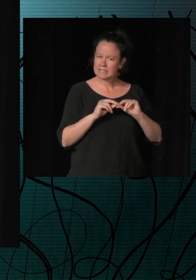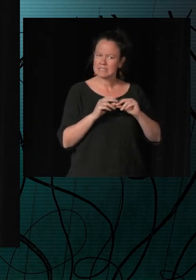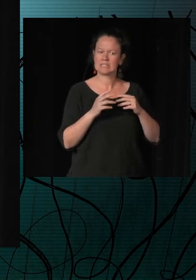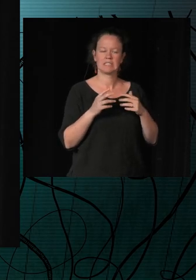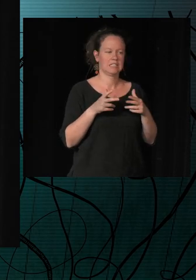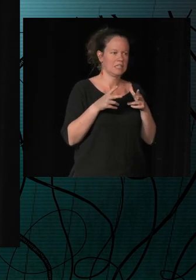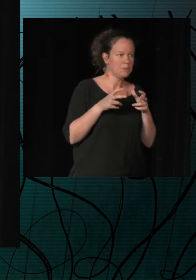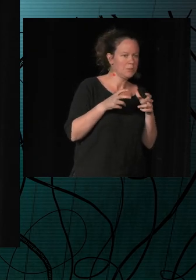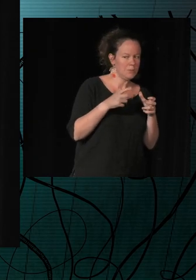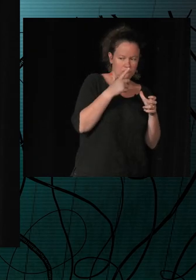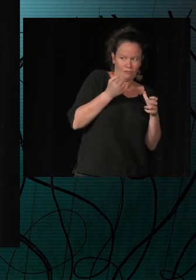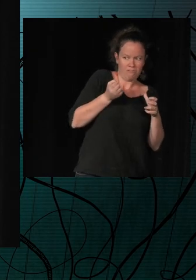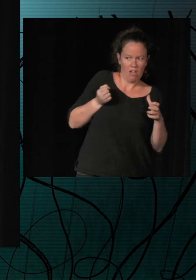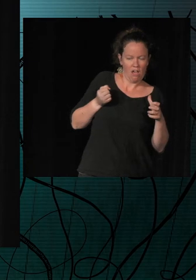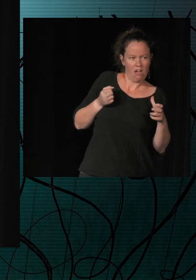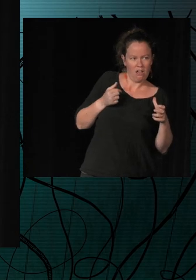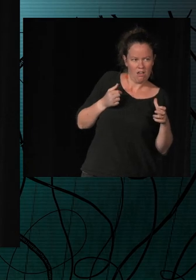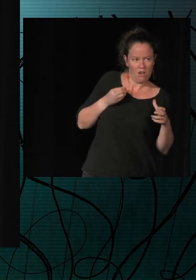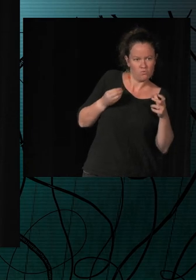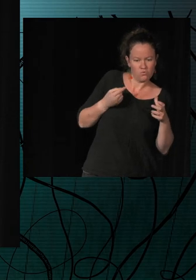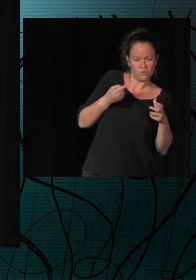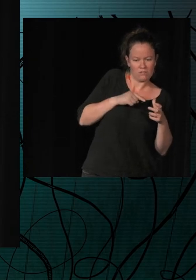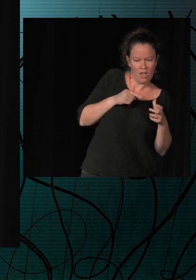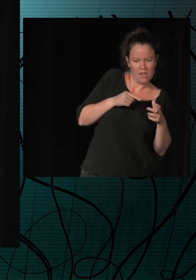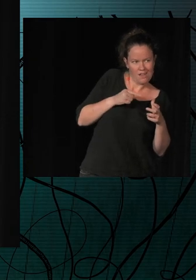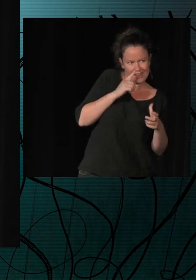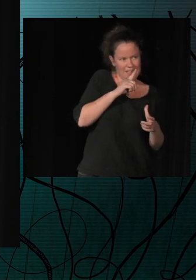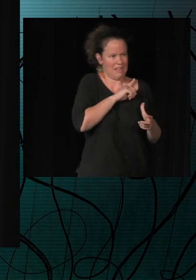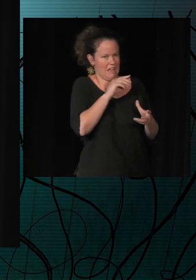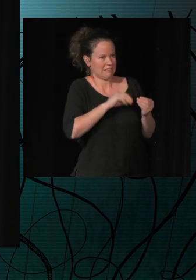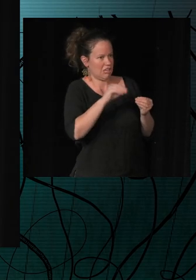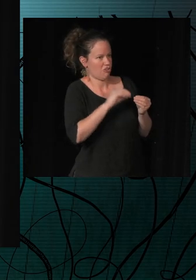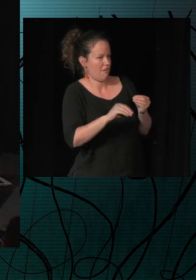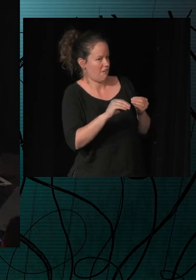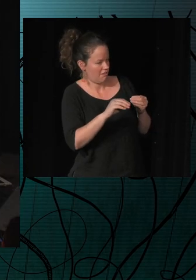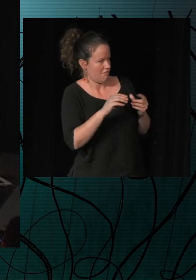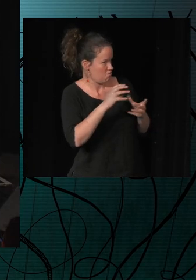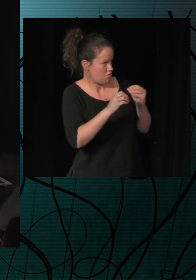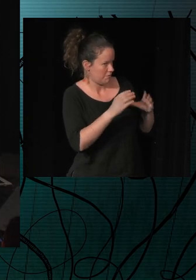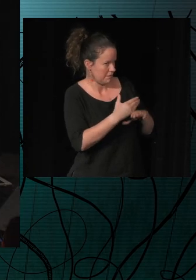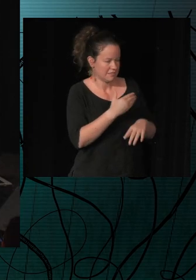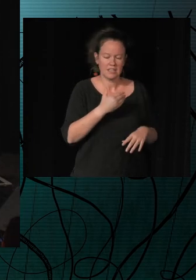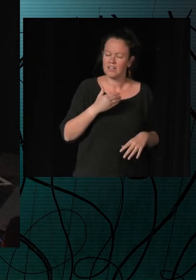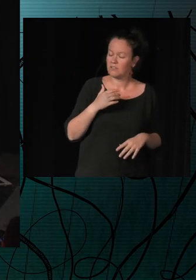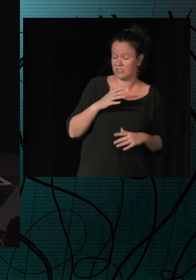reférainer parfois quand tu as les réactions au contraire tous les accentues qu'est-ce que ça cré j'adorerai répondre oui absolument c'est quelque chose que j'étudie très profondément en